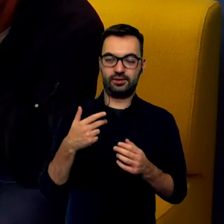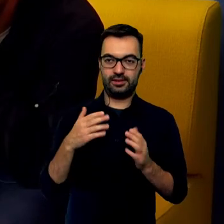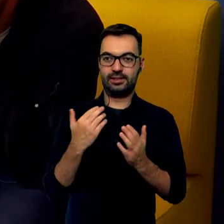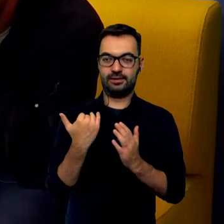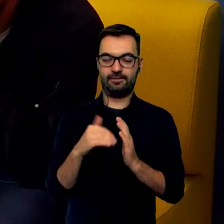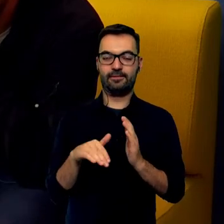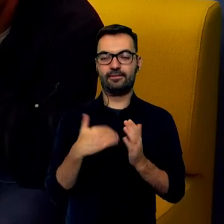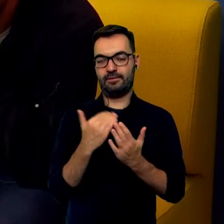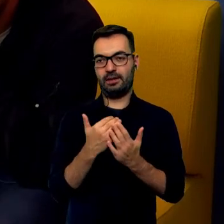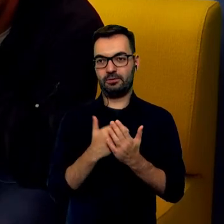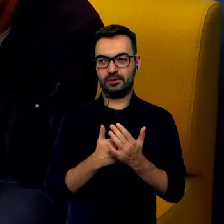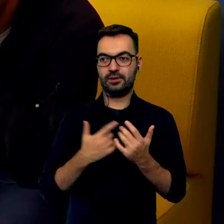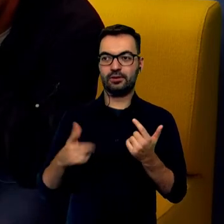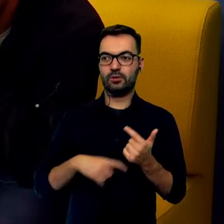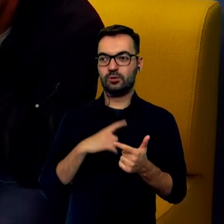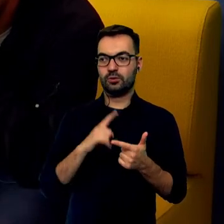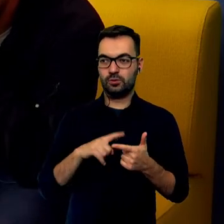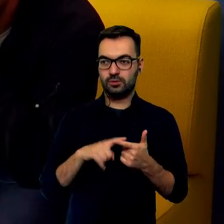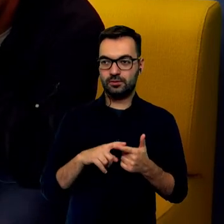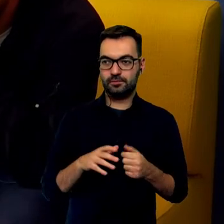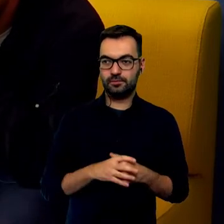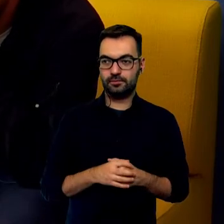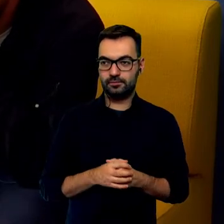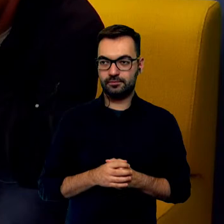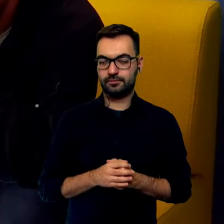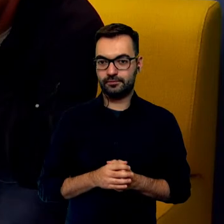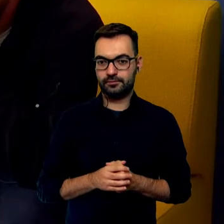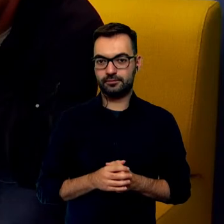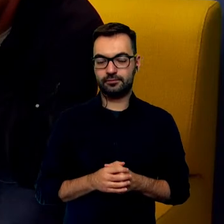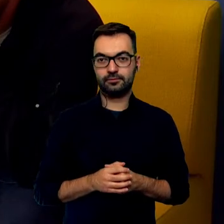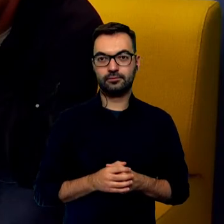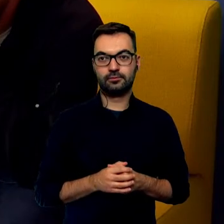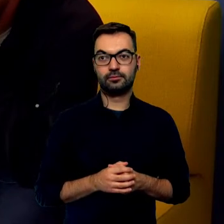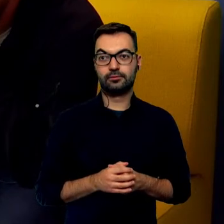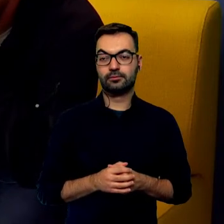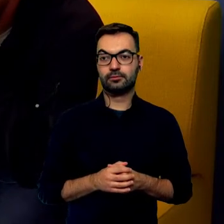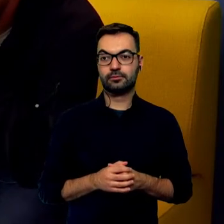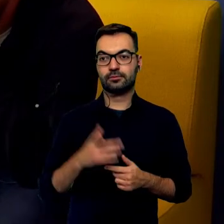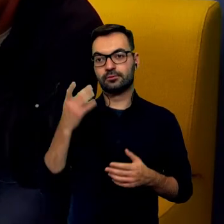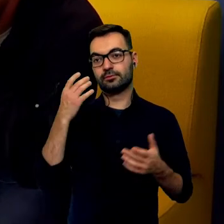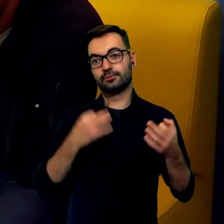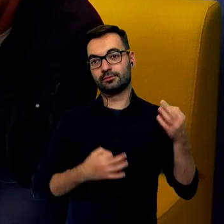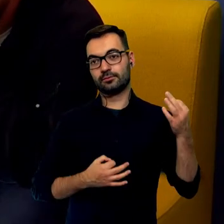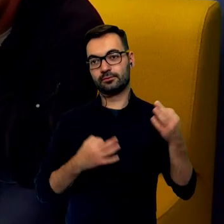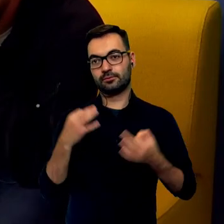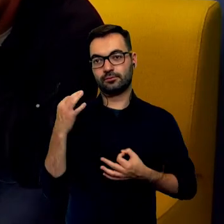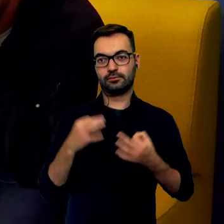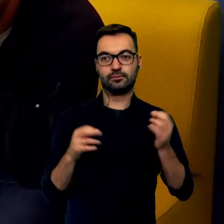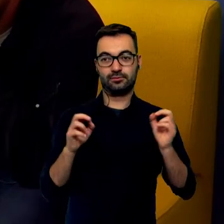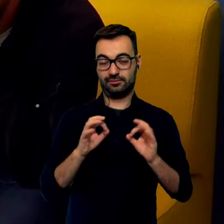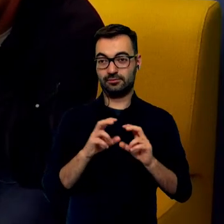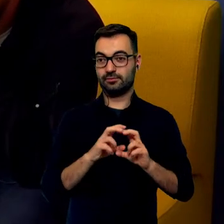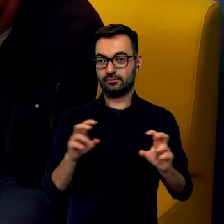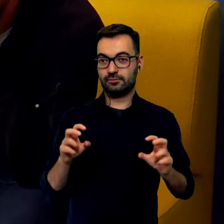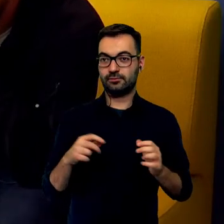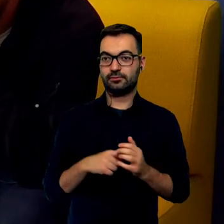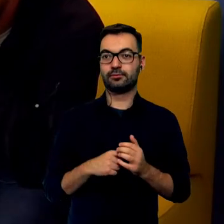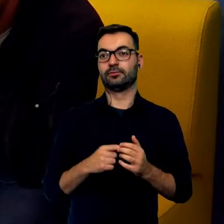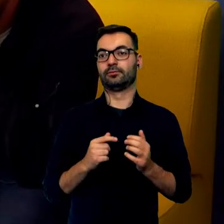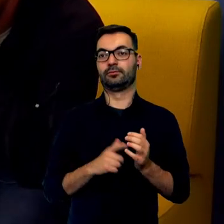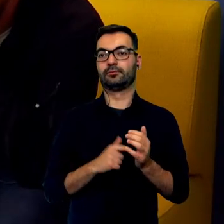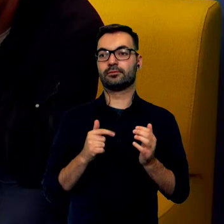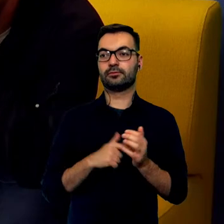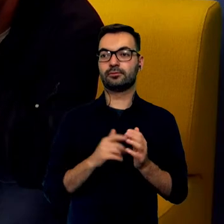kryterium. Drugie, zastanawiałem się, czy w ogóle, czy to jest czas na bo